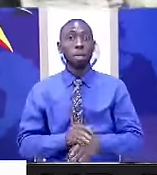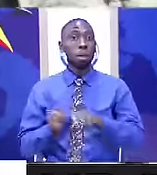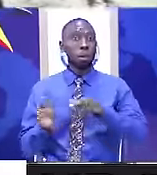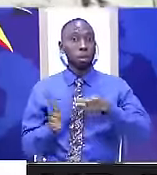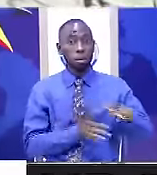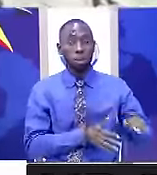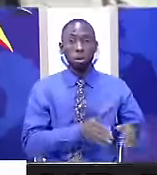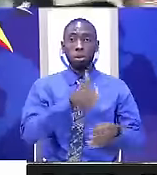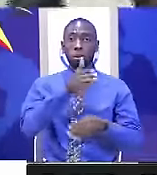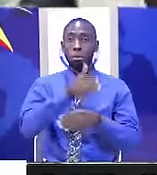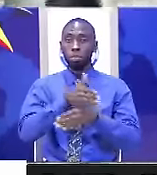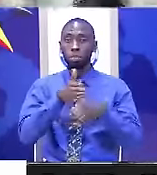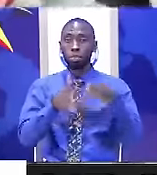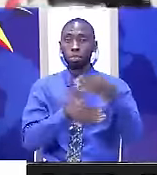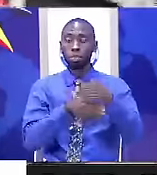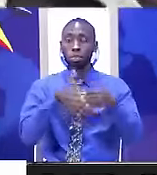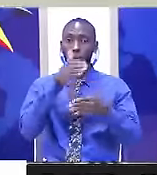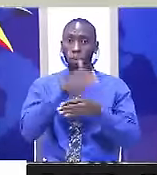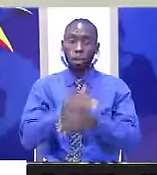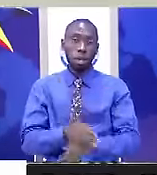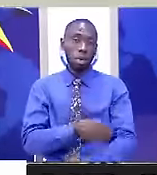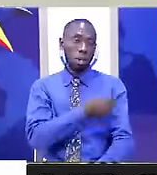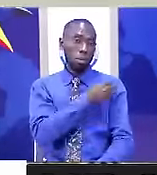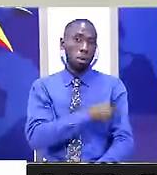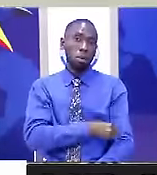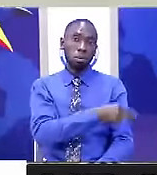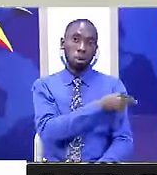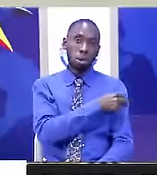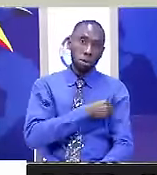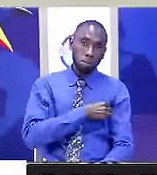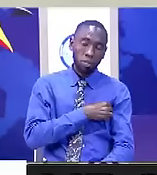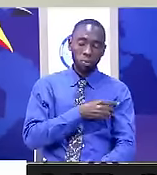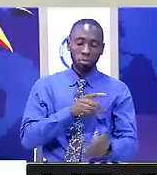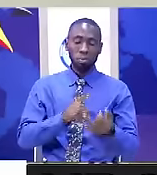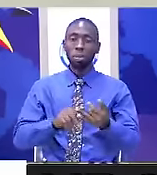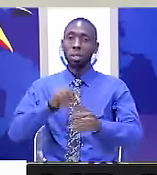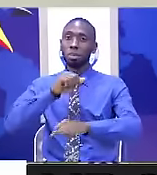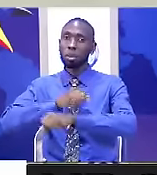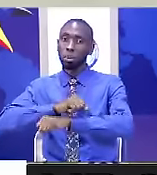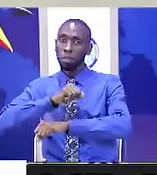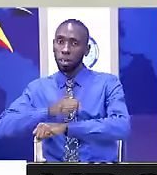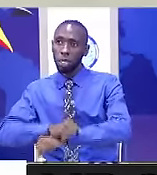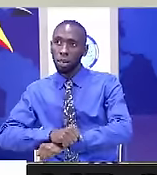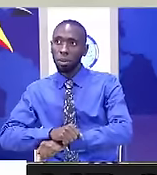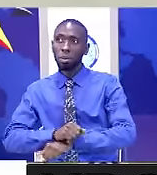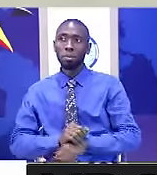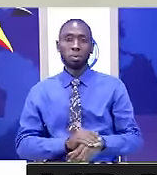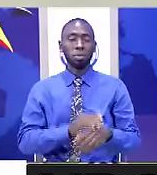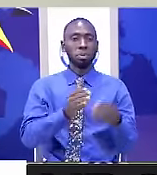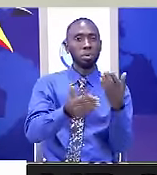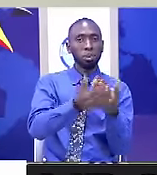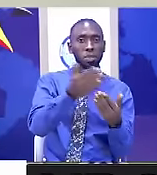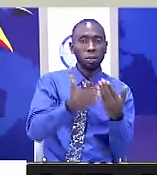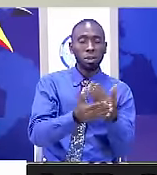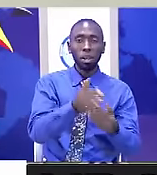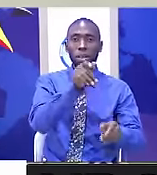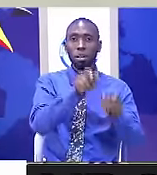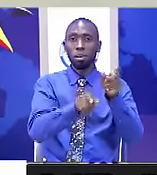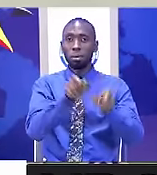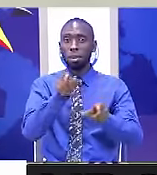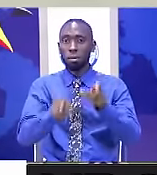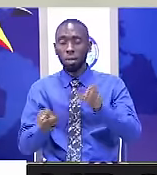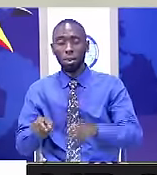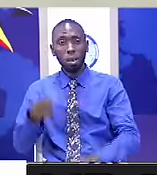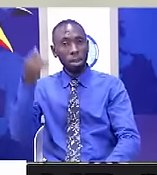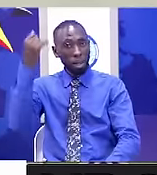Okuzimba amasomero n'amalwaliro agamu, abaffe, okubudaabuda abantu mu ndowooza,